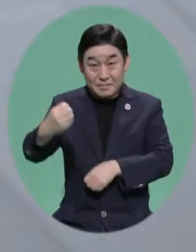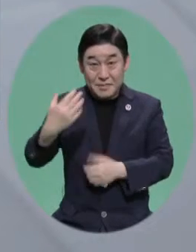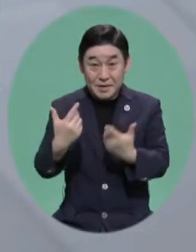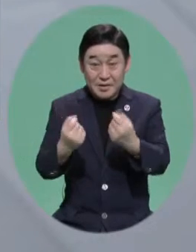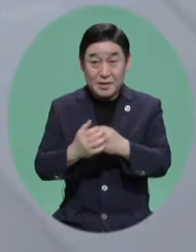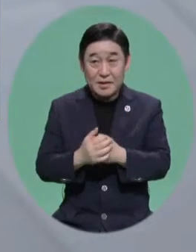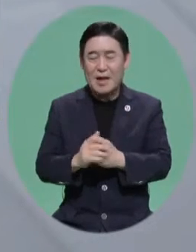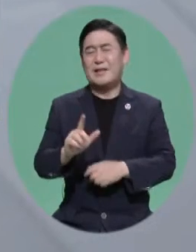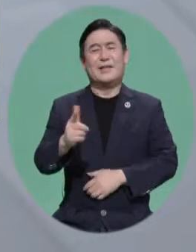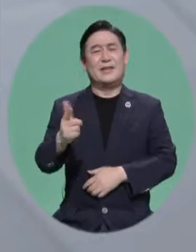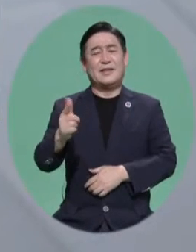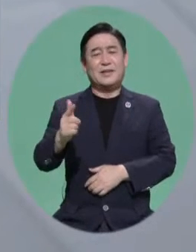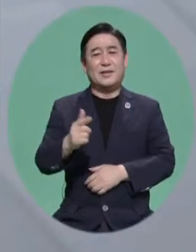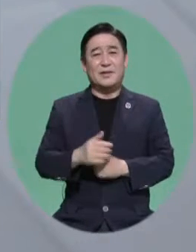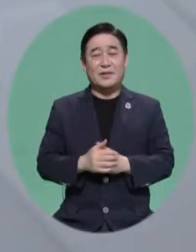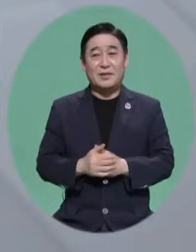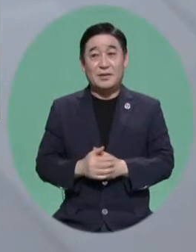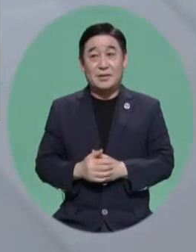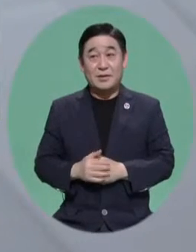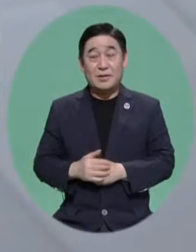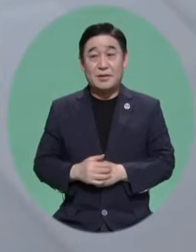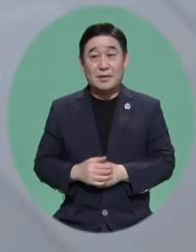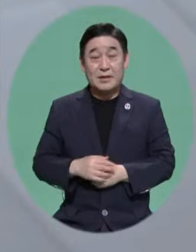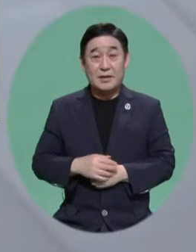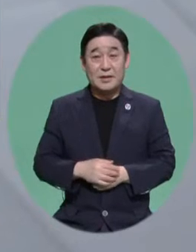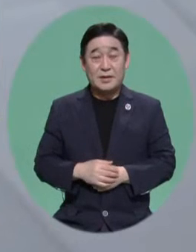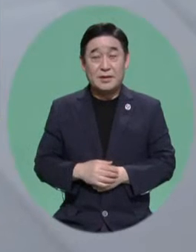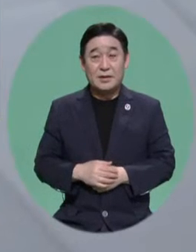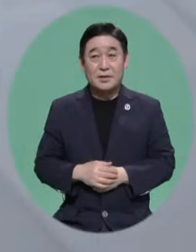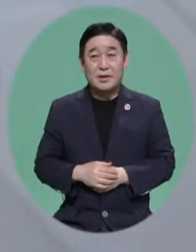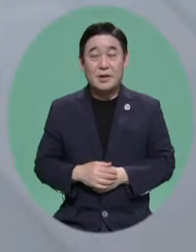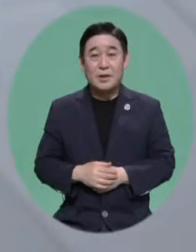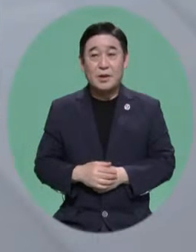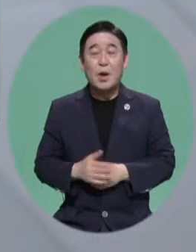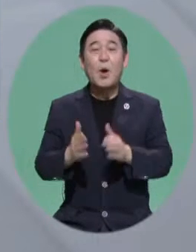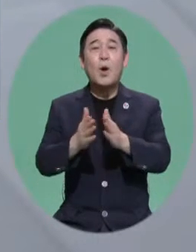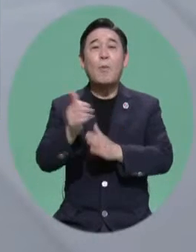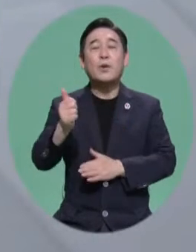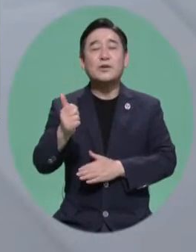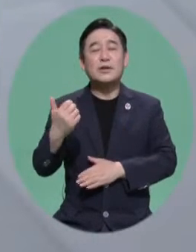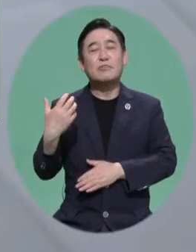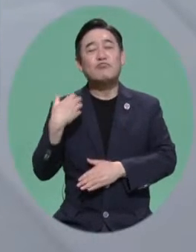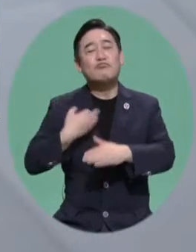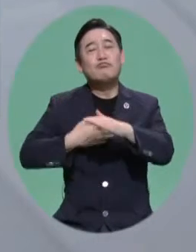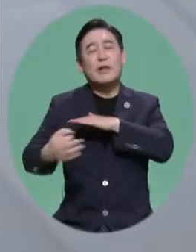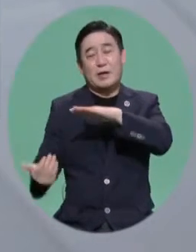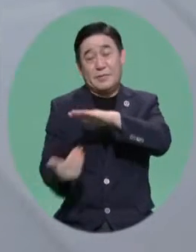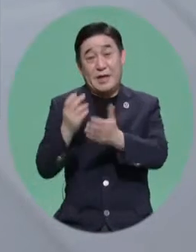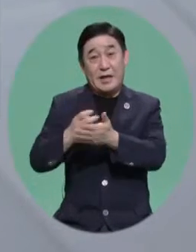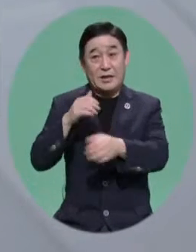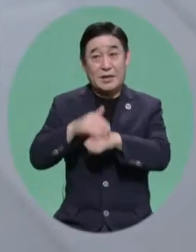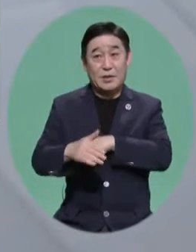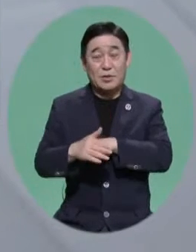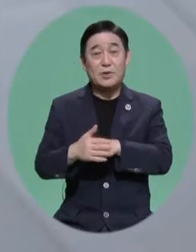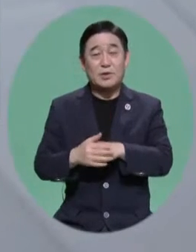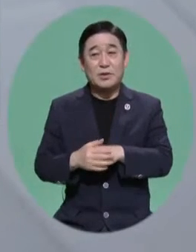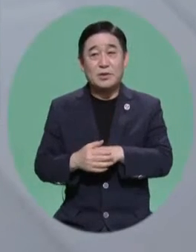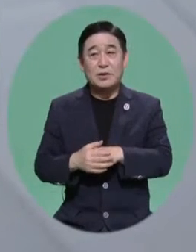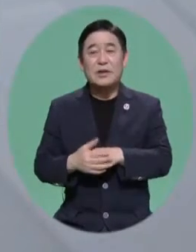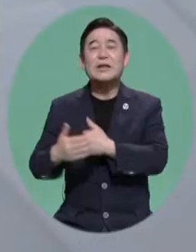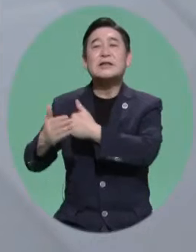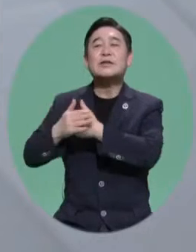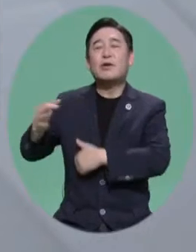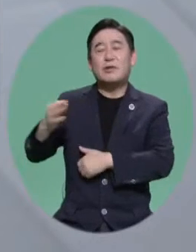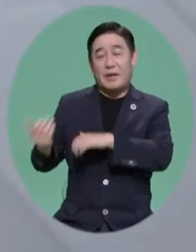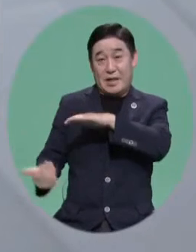같습니까 그건 아니고요 점에 대해선 동양 지금 그 본인 그다음 상환제 라고 말씀하신 것은 급여 분야의 매번